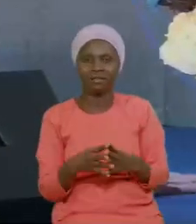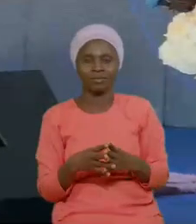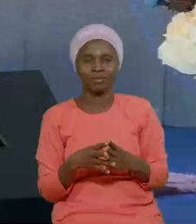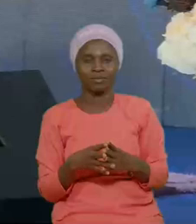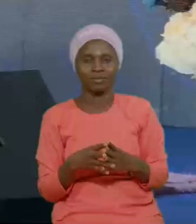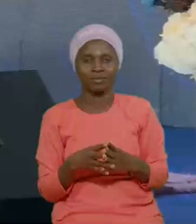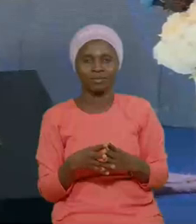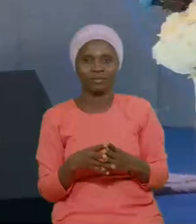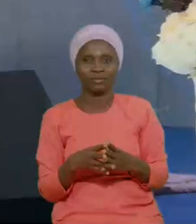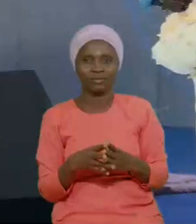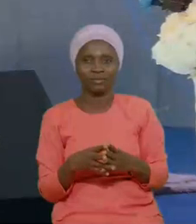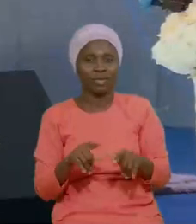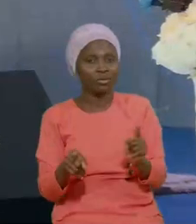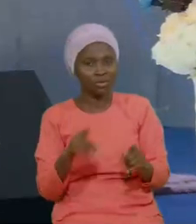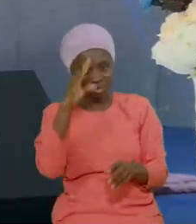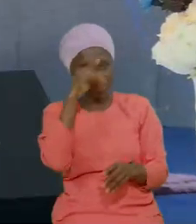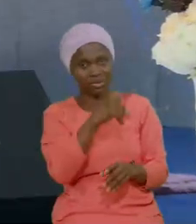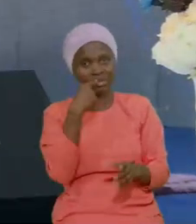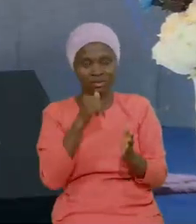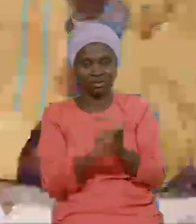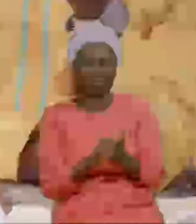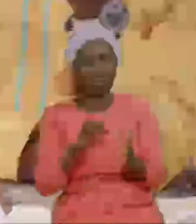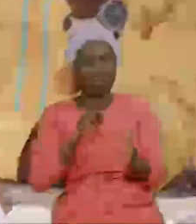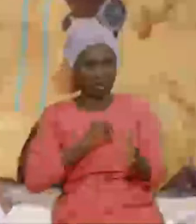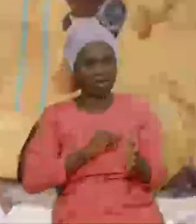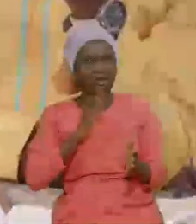Plus de 600, 700 fois, il a échoué.